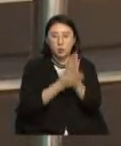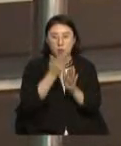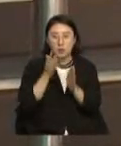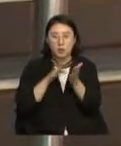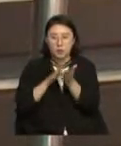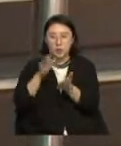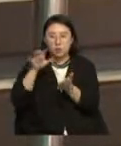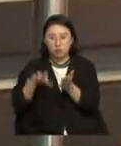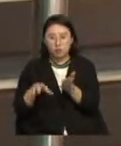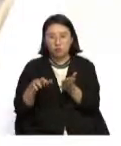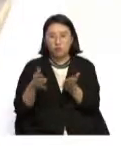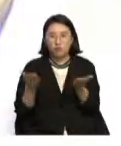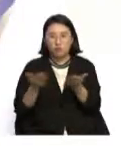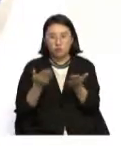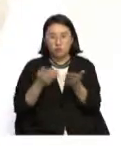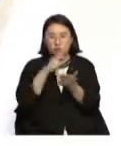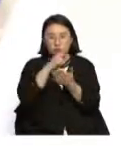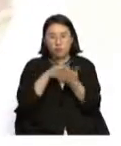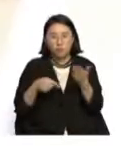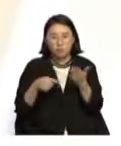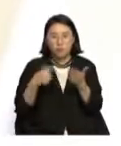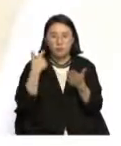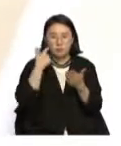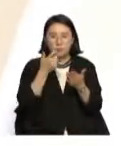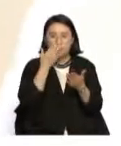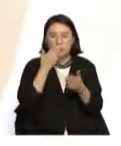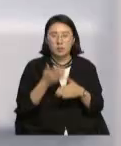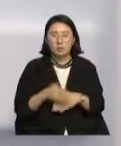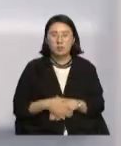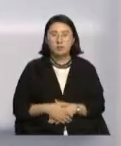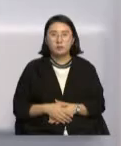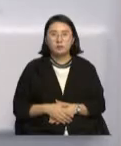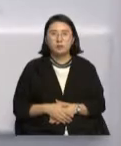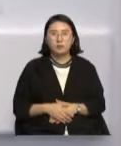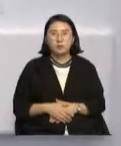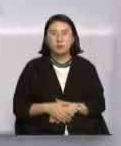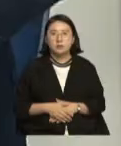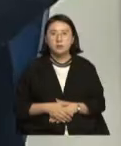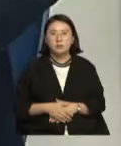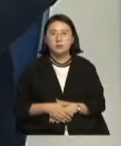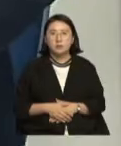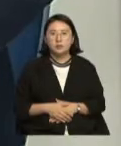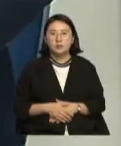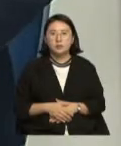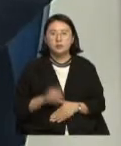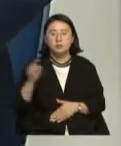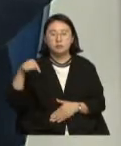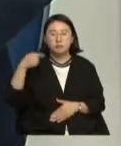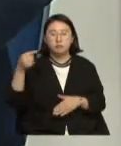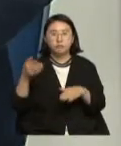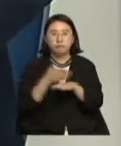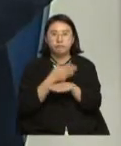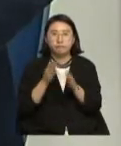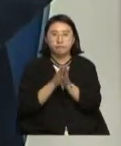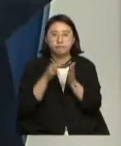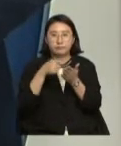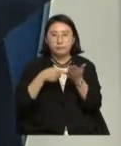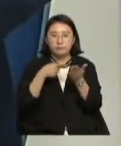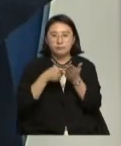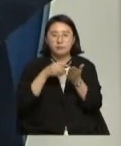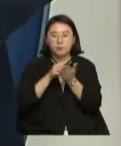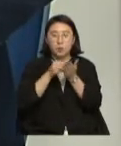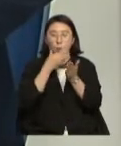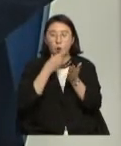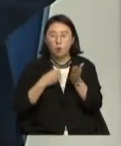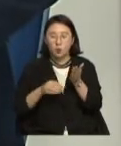약국 또 영업 손실액을 보전 받을 수 있게 될 전망입니다 다음달 부터 시작될 보상 접수한